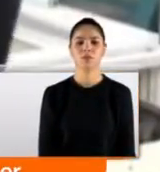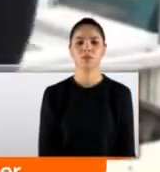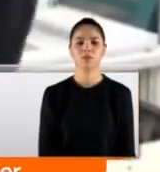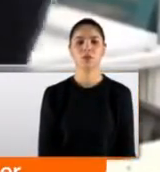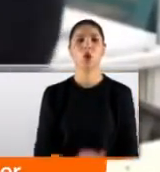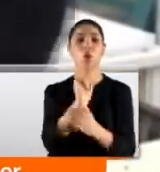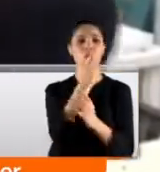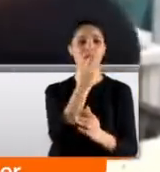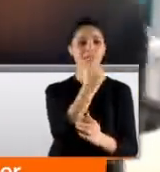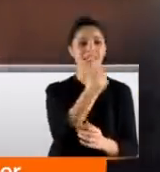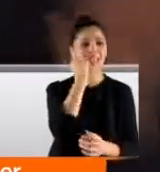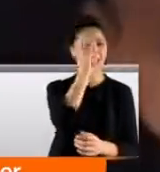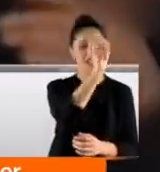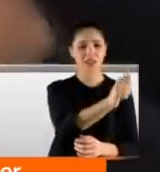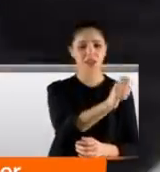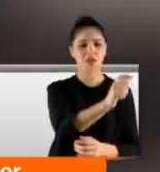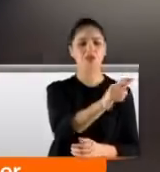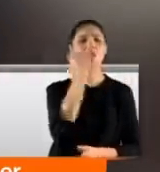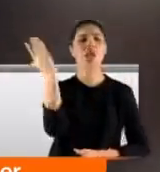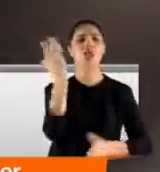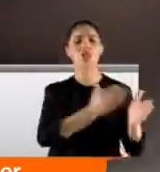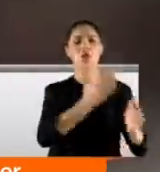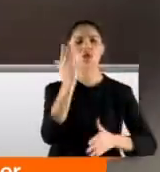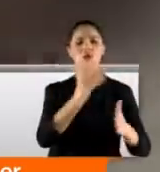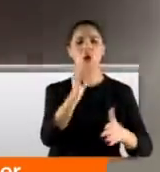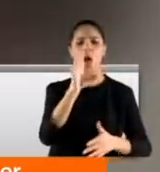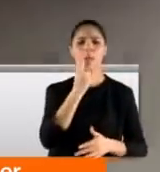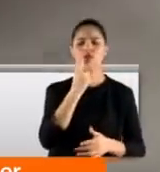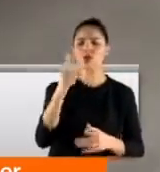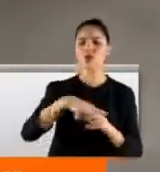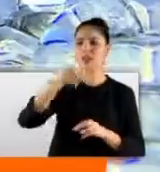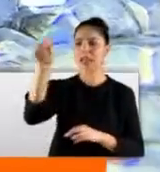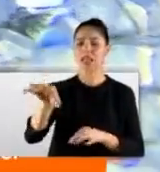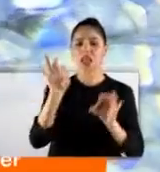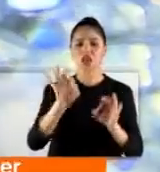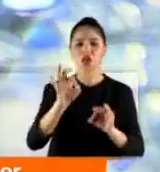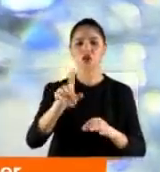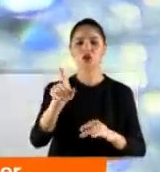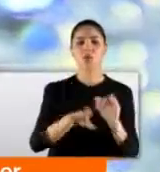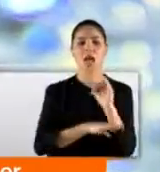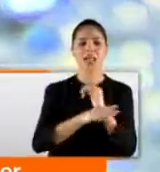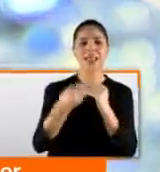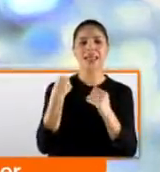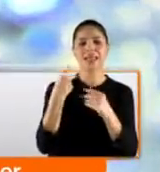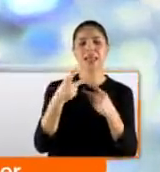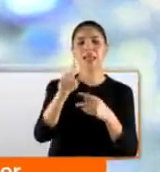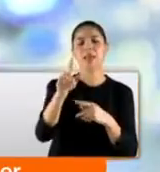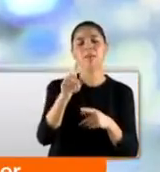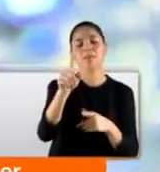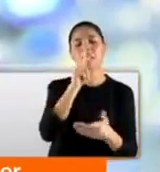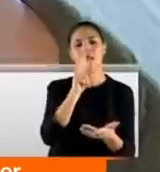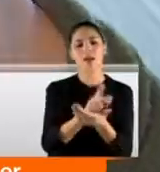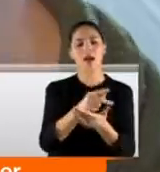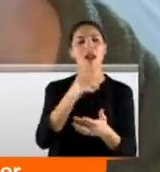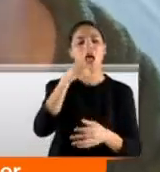Usta dediği kişiden sistematik bir şekilde şiddet gören 15 yaşındaki Enes şimdi hayatında yeni bir sayfa açtı.